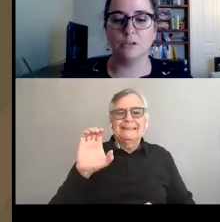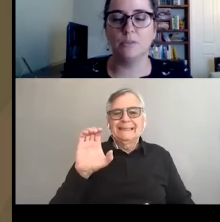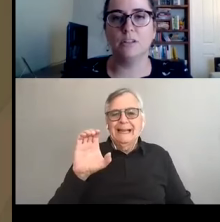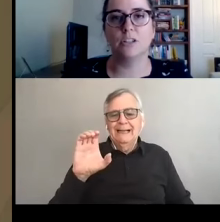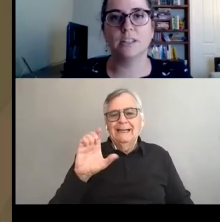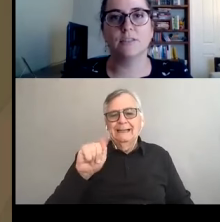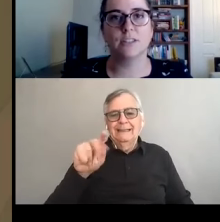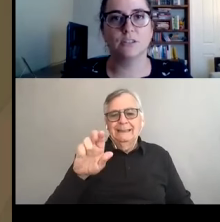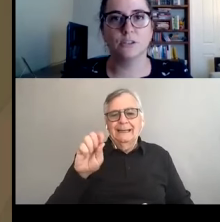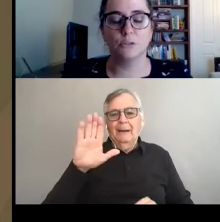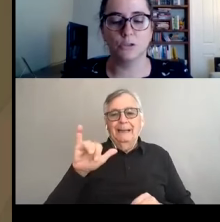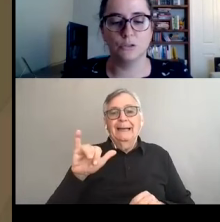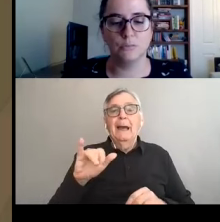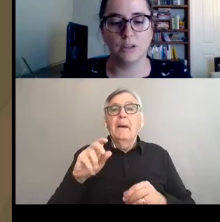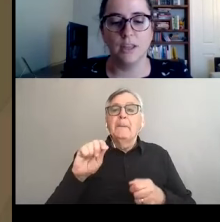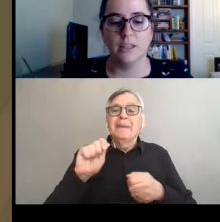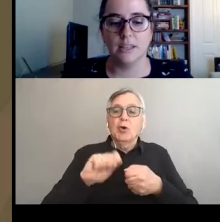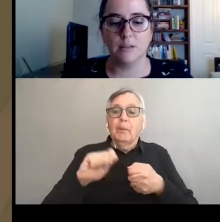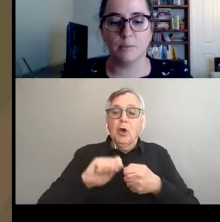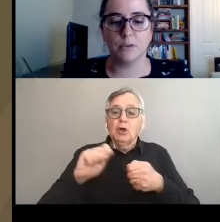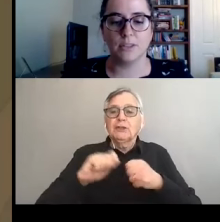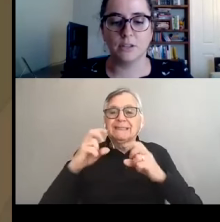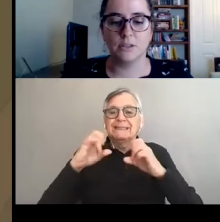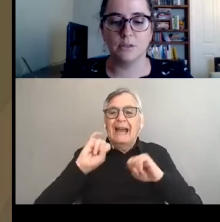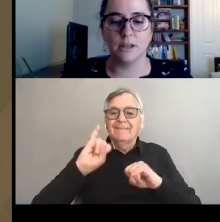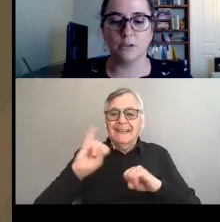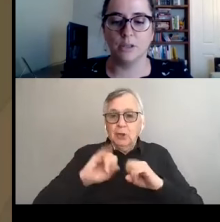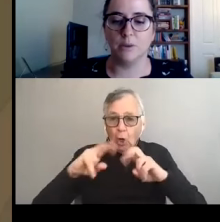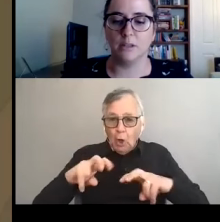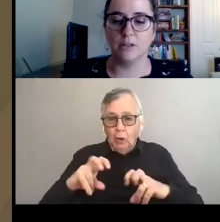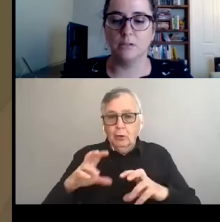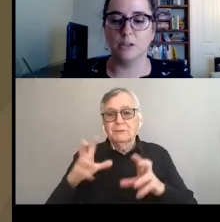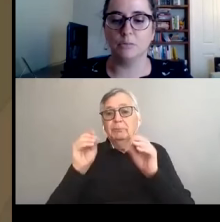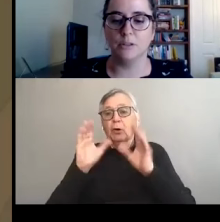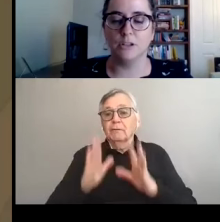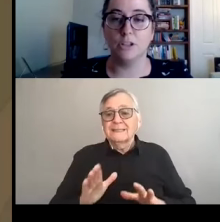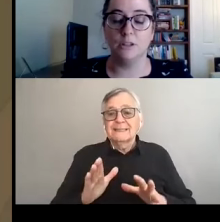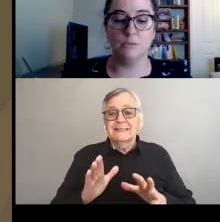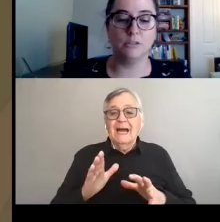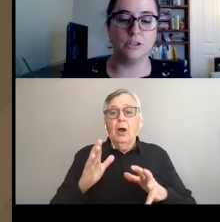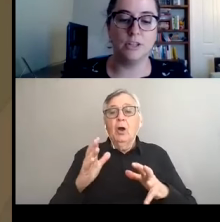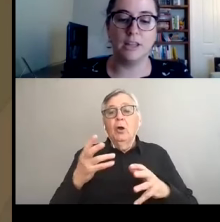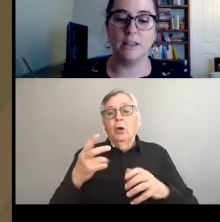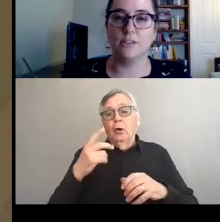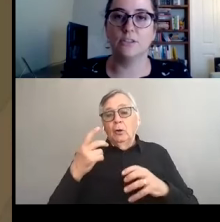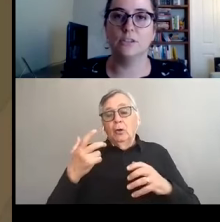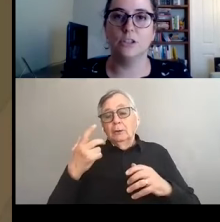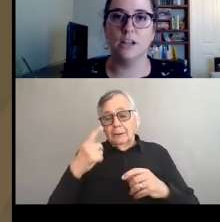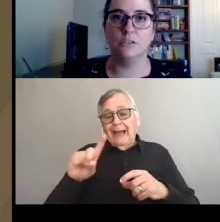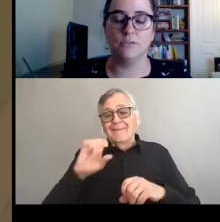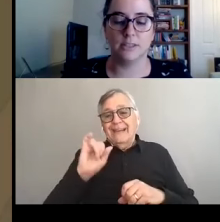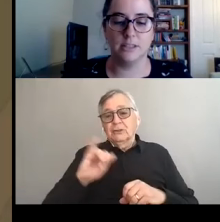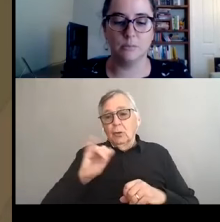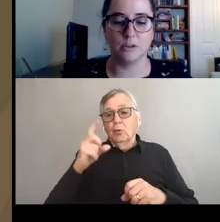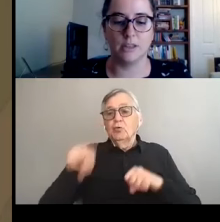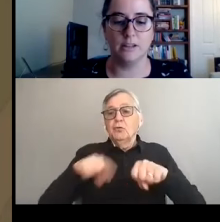qui est microbiologiste infectiologue au CHUM, qui est également professeure titulaire au département de microbiologie, immunologie et infectiologie